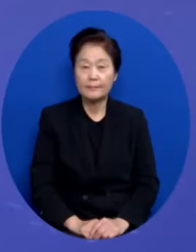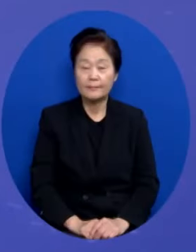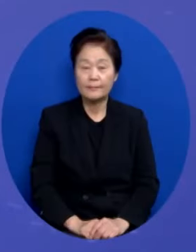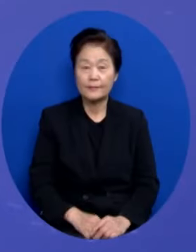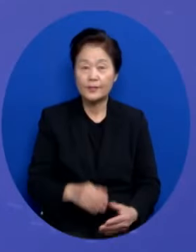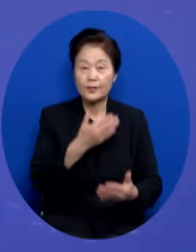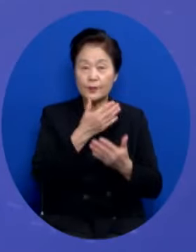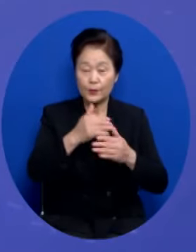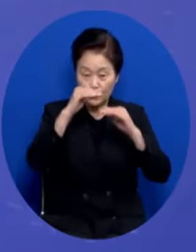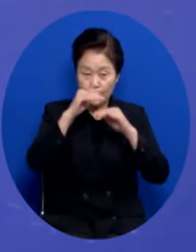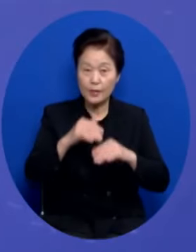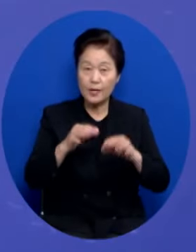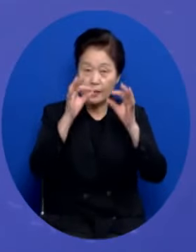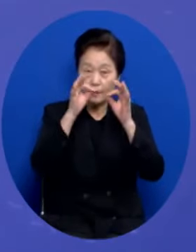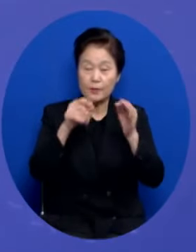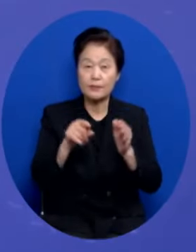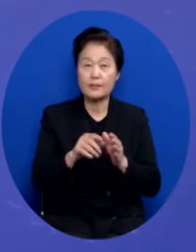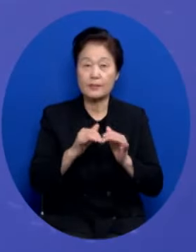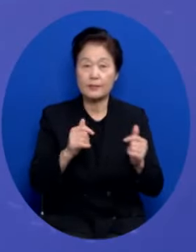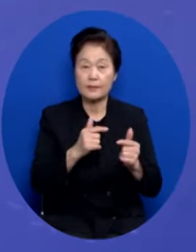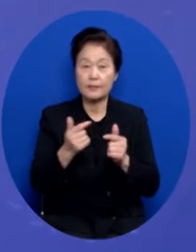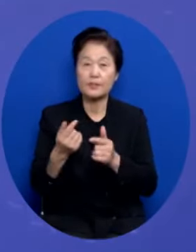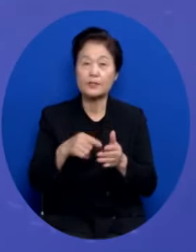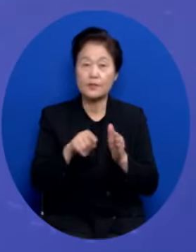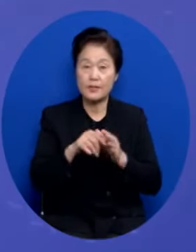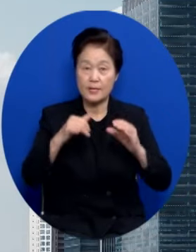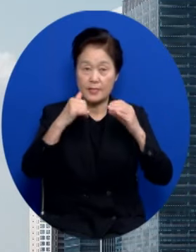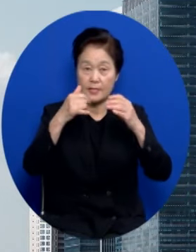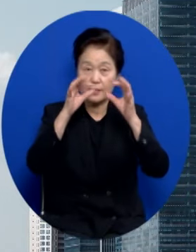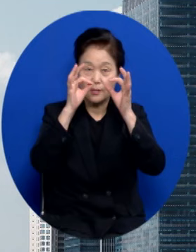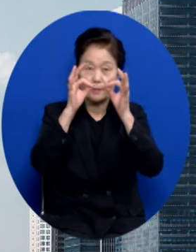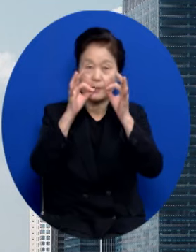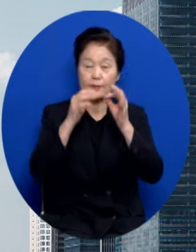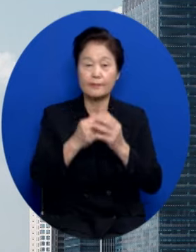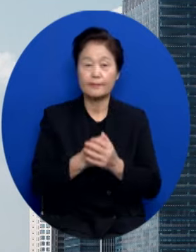주요 이슈를 살펴보는 소셜 브리핑, 크리스천을 위한 세상 보기입니다.